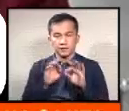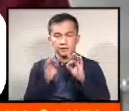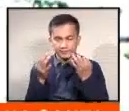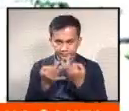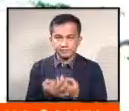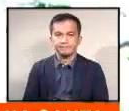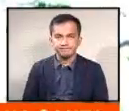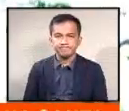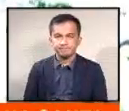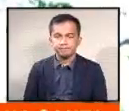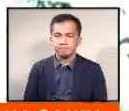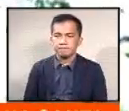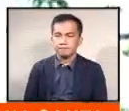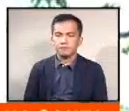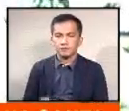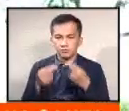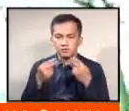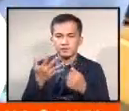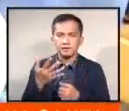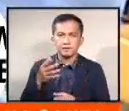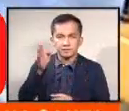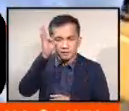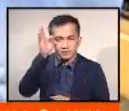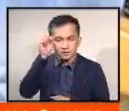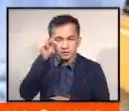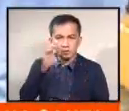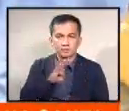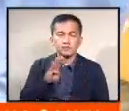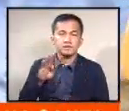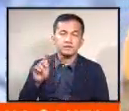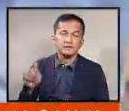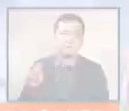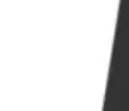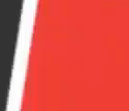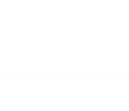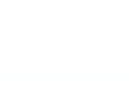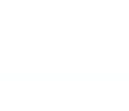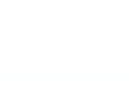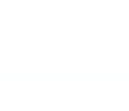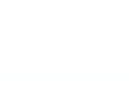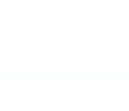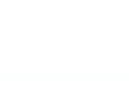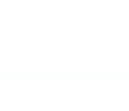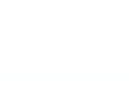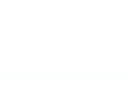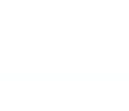pamilya. Para sa News 5, Bim Santos, Bloomberg TV, Philippines.